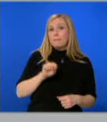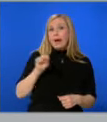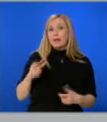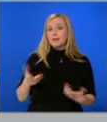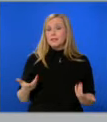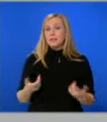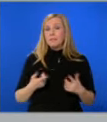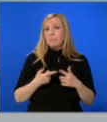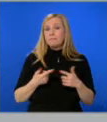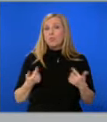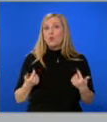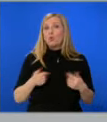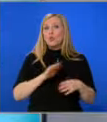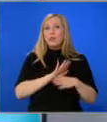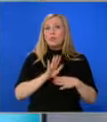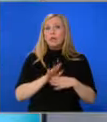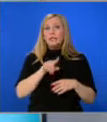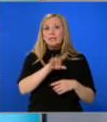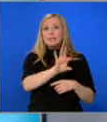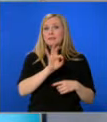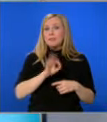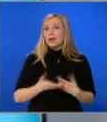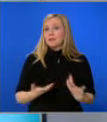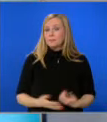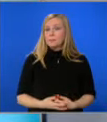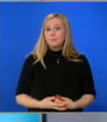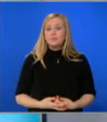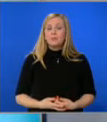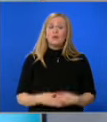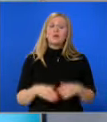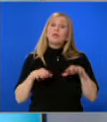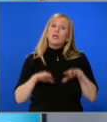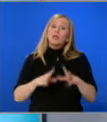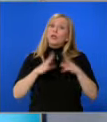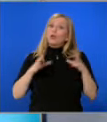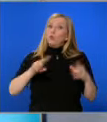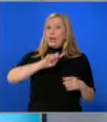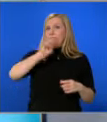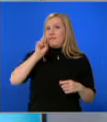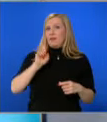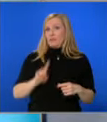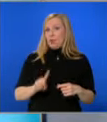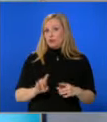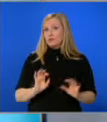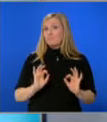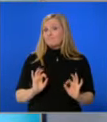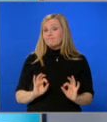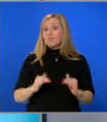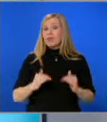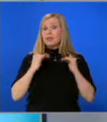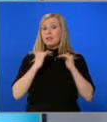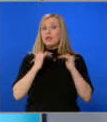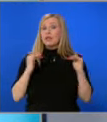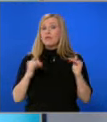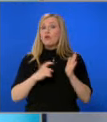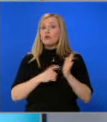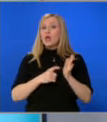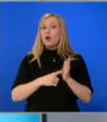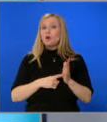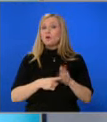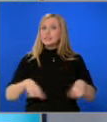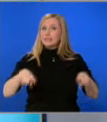партии, от депутати? Тук е големия въпрос, наистина, на ниво закон за съдебната власт,